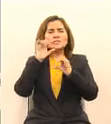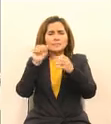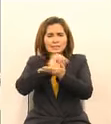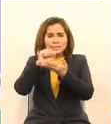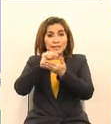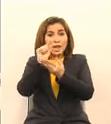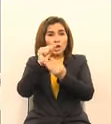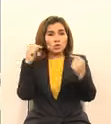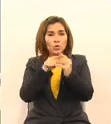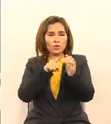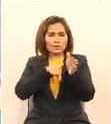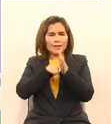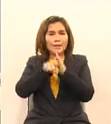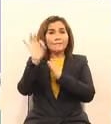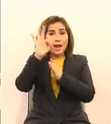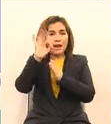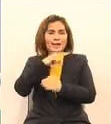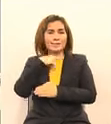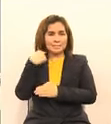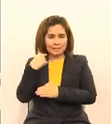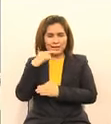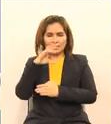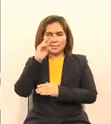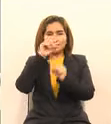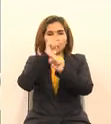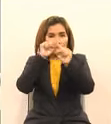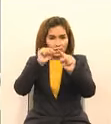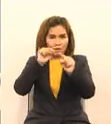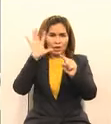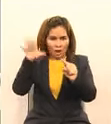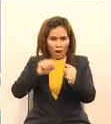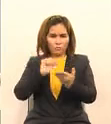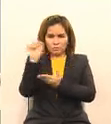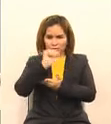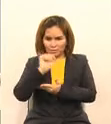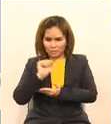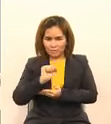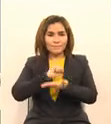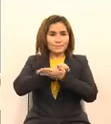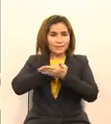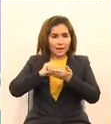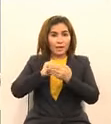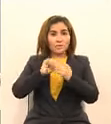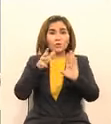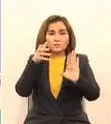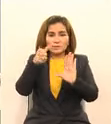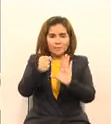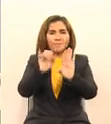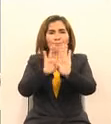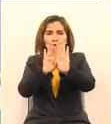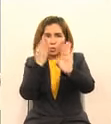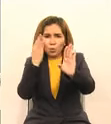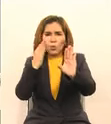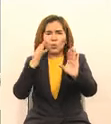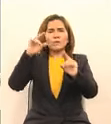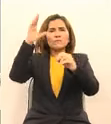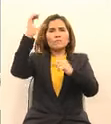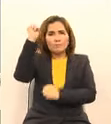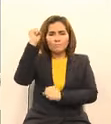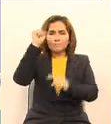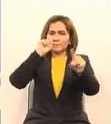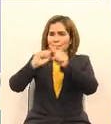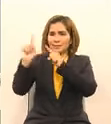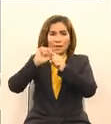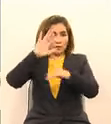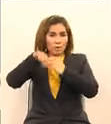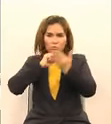ล้วก็น้ำยาฆ่าเชื้ออย่างอื่นนะฮะที่เราแนะนำนะครับตามที่จับประตูเบาะรถที่แขวะที่ปักแขน